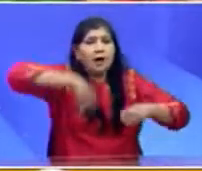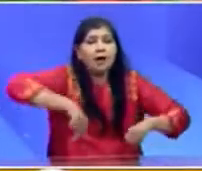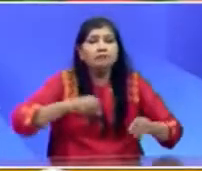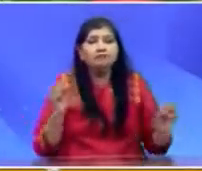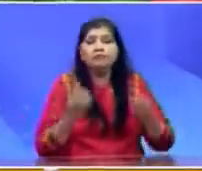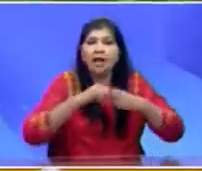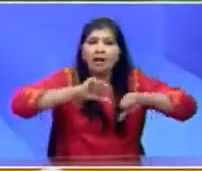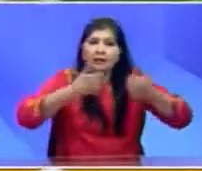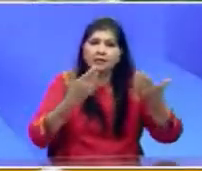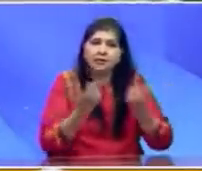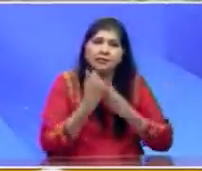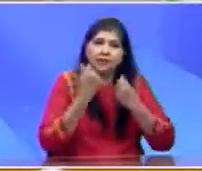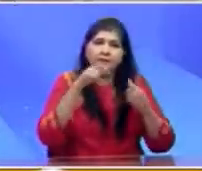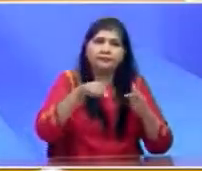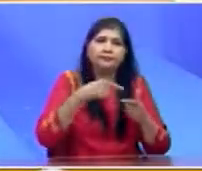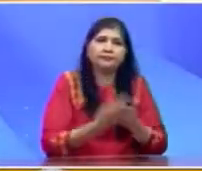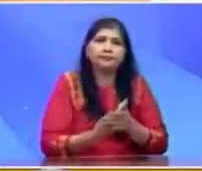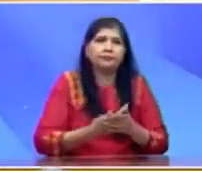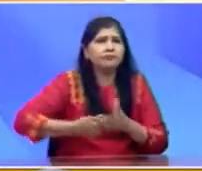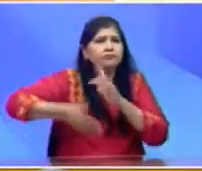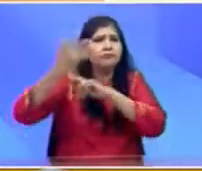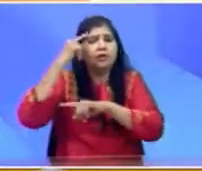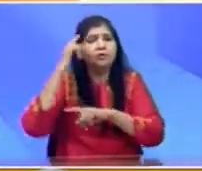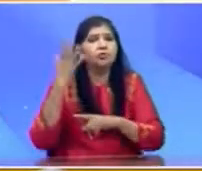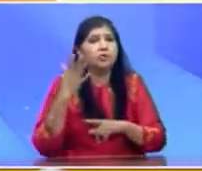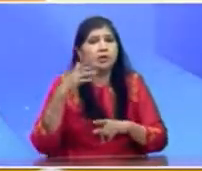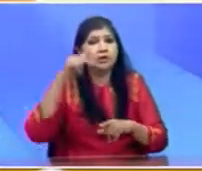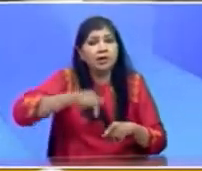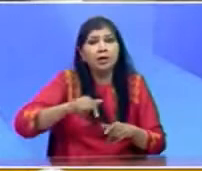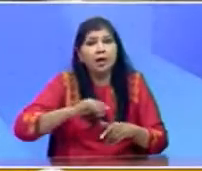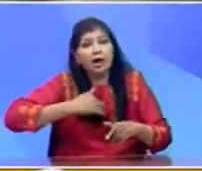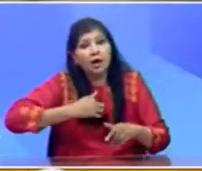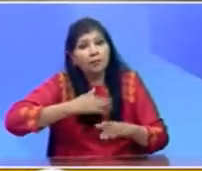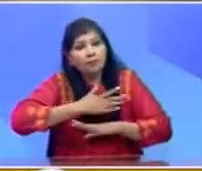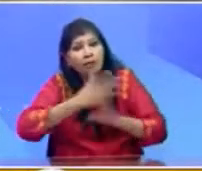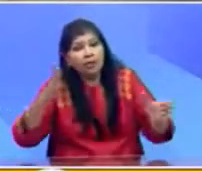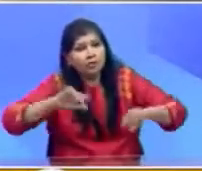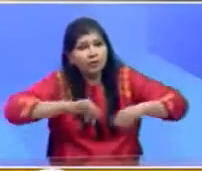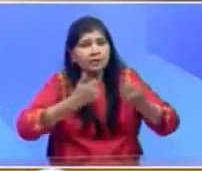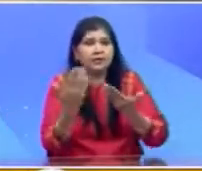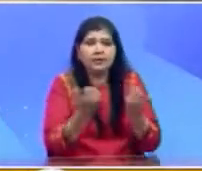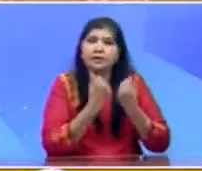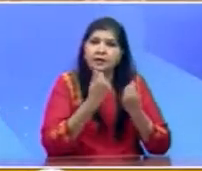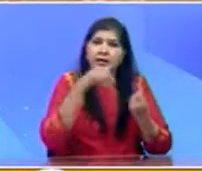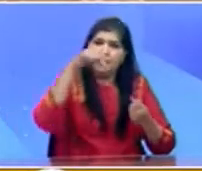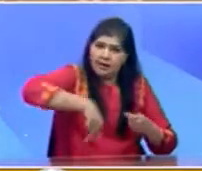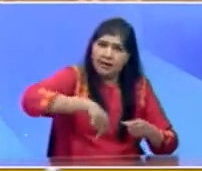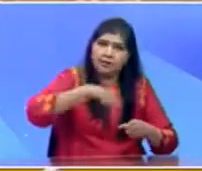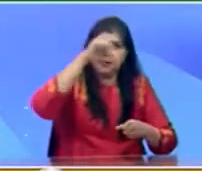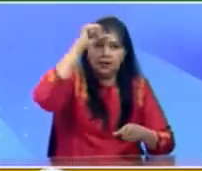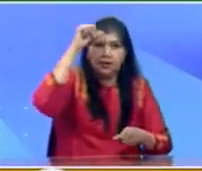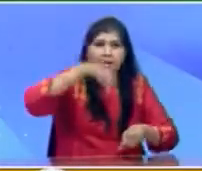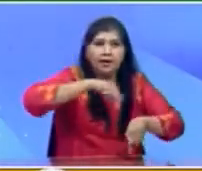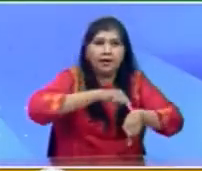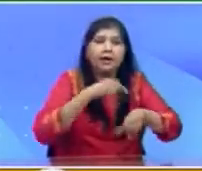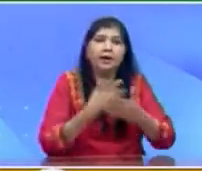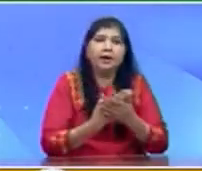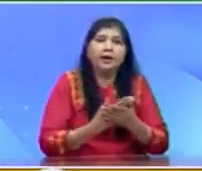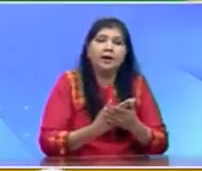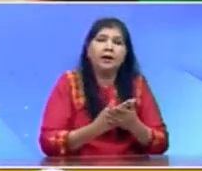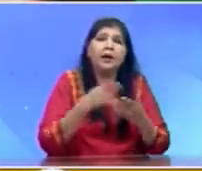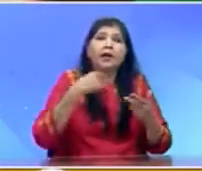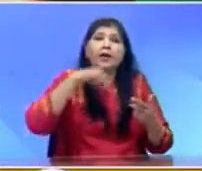की है, उसकी किसी ने कल्पना भी नहीं की होगी। आज जब भारतीय खिलौनों की बात होती